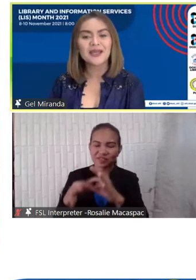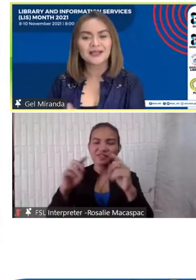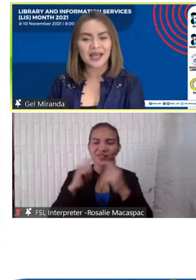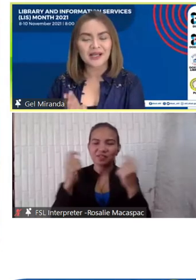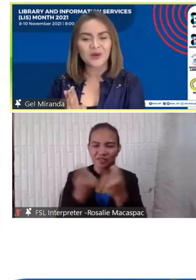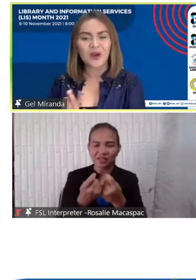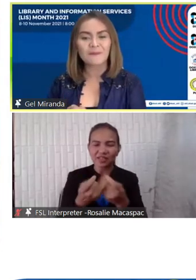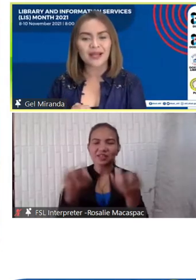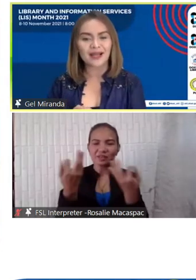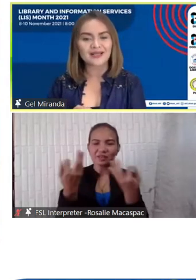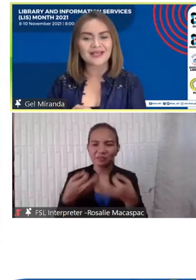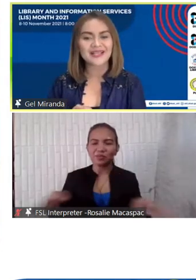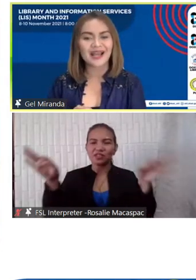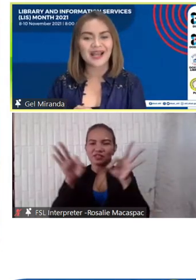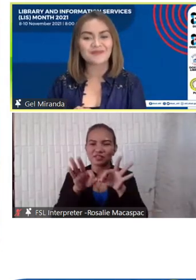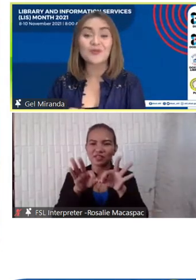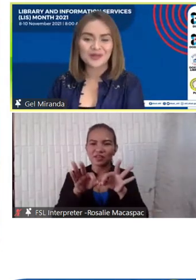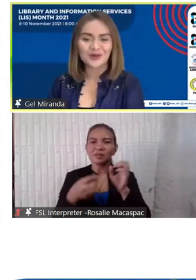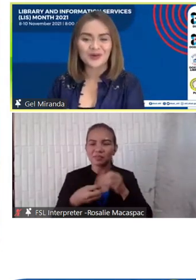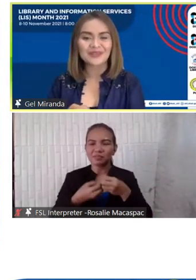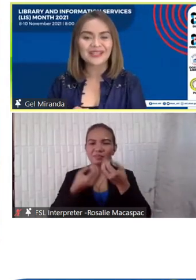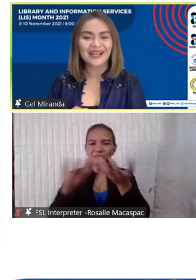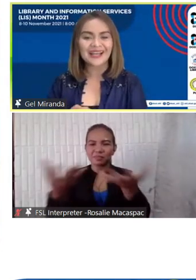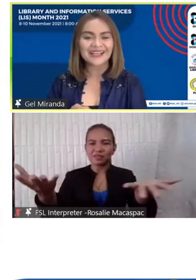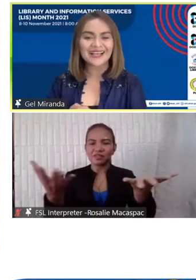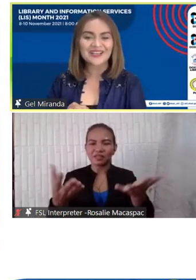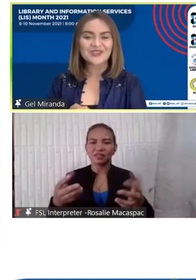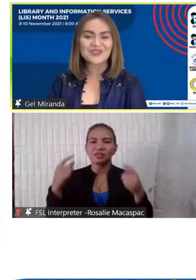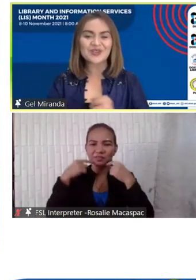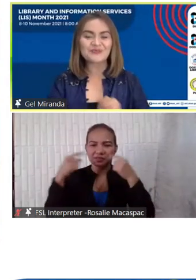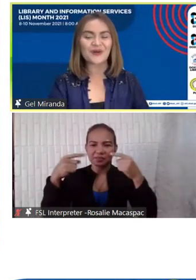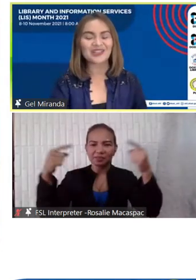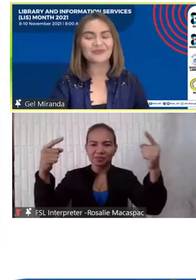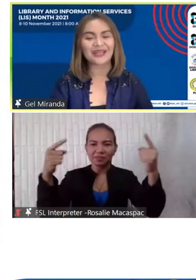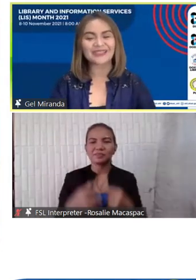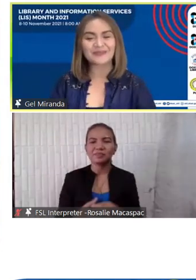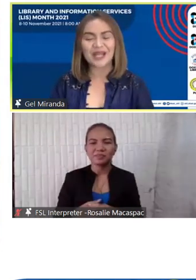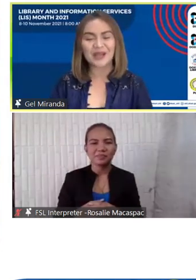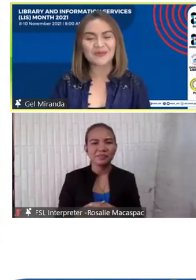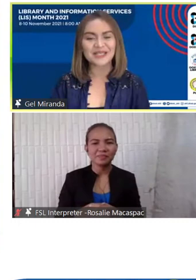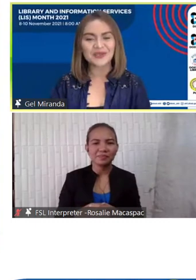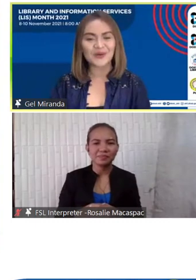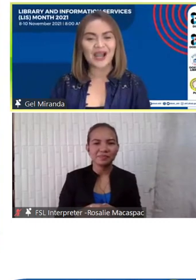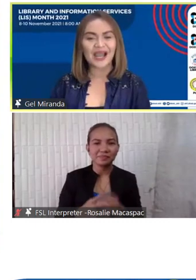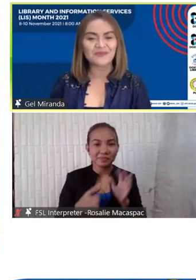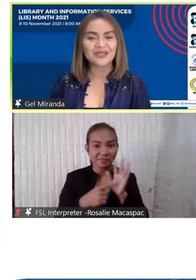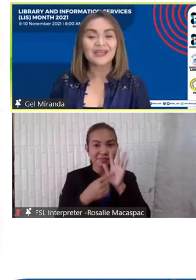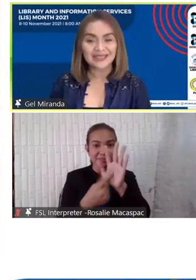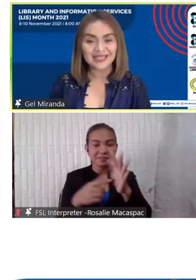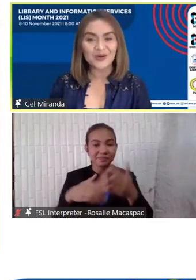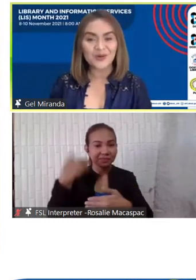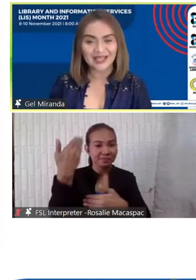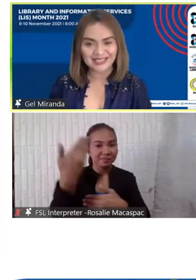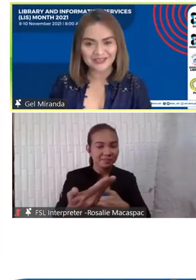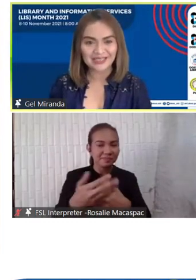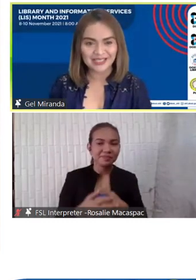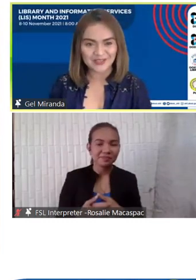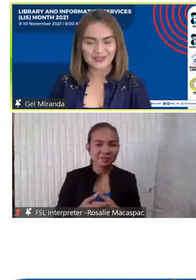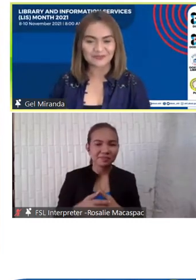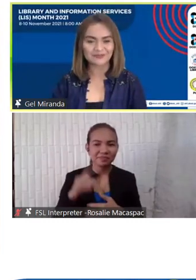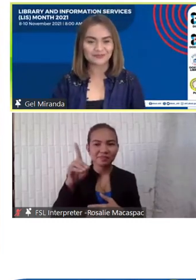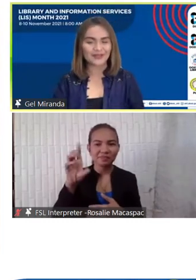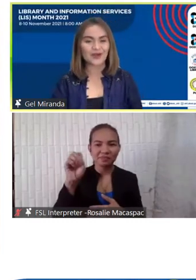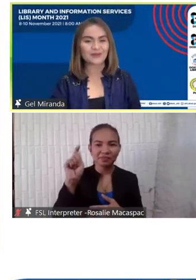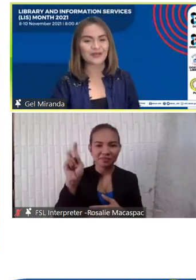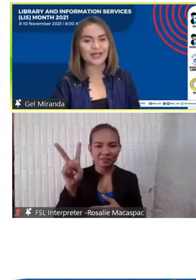ating ginagawa para sa publiko. Susunod po, ito pakita po namin sa inyo ang aming DOST-STII